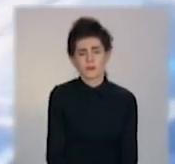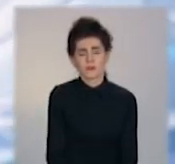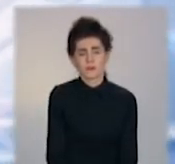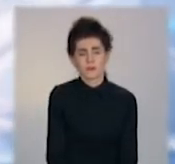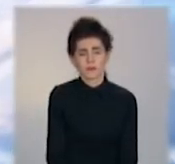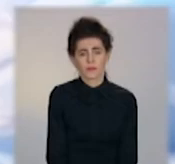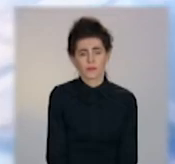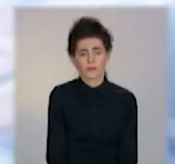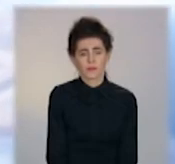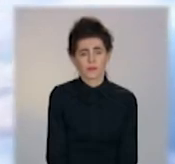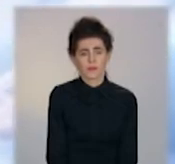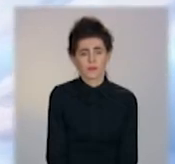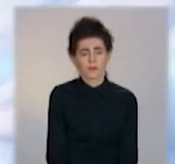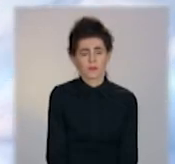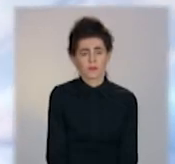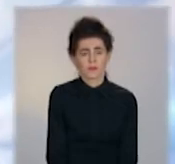-909.